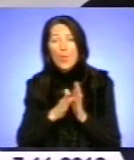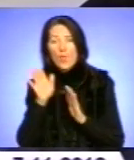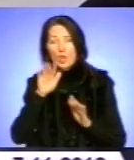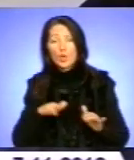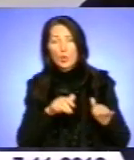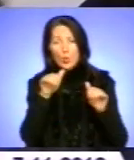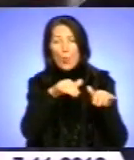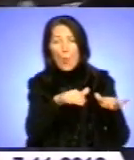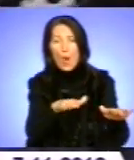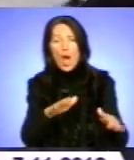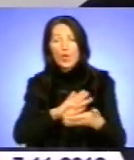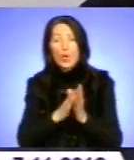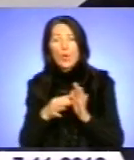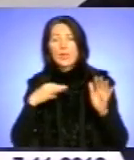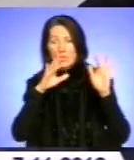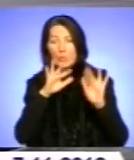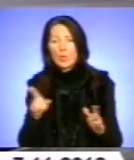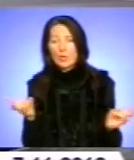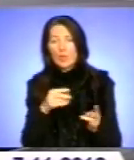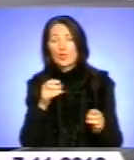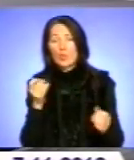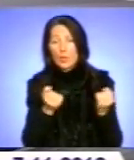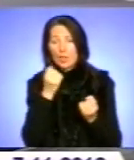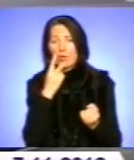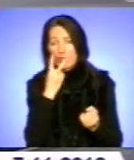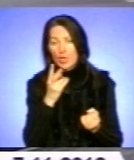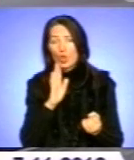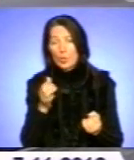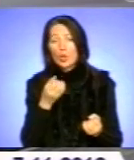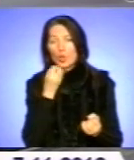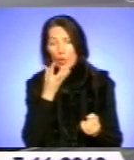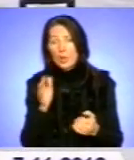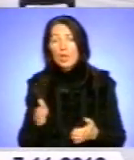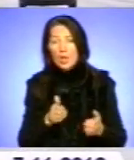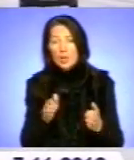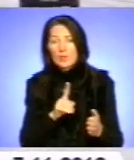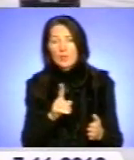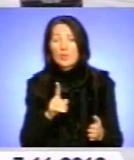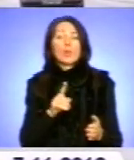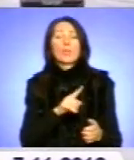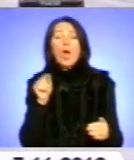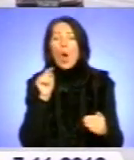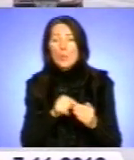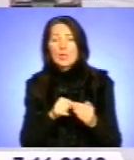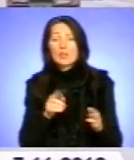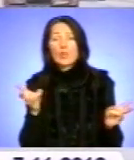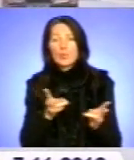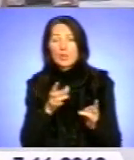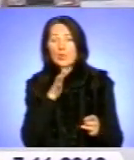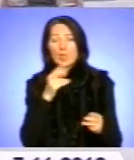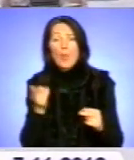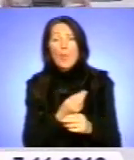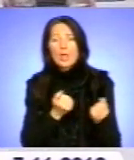засіб був добре позначений на проїзній частині. Щоб не стати заручниками негоди та не опинитися в потрібний час без